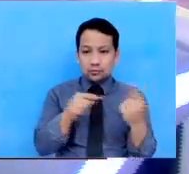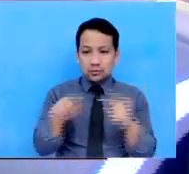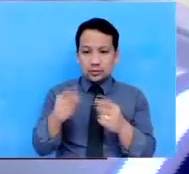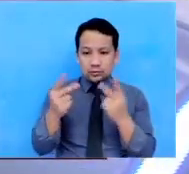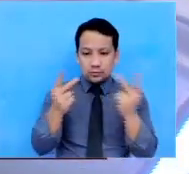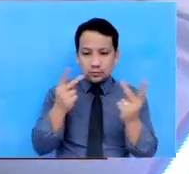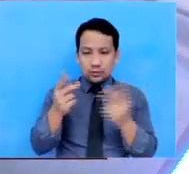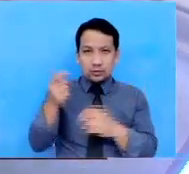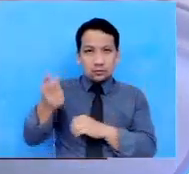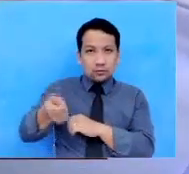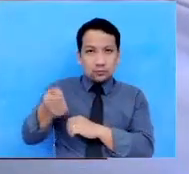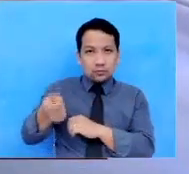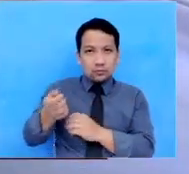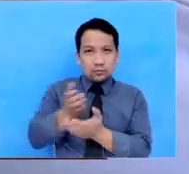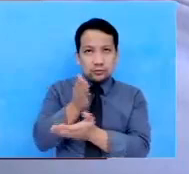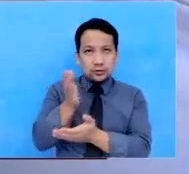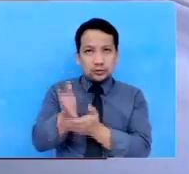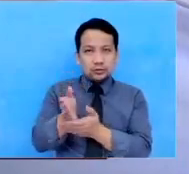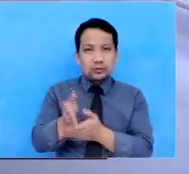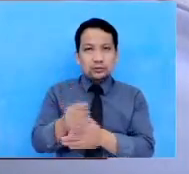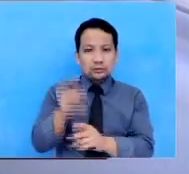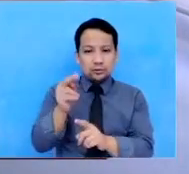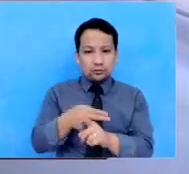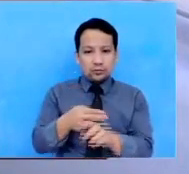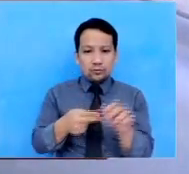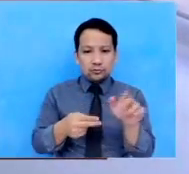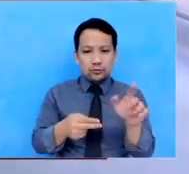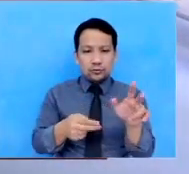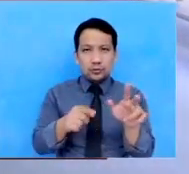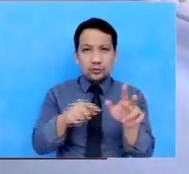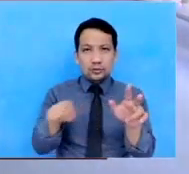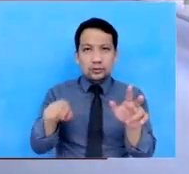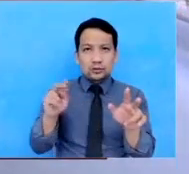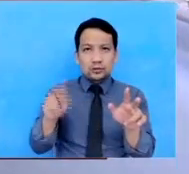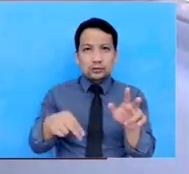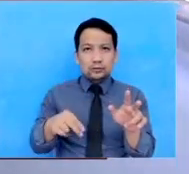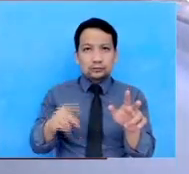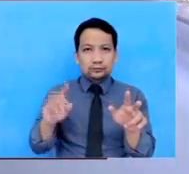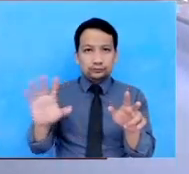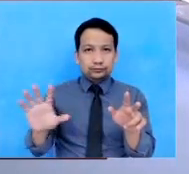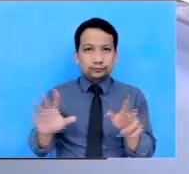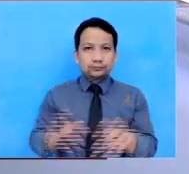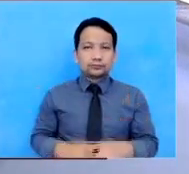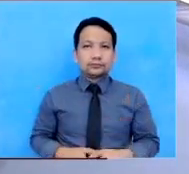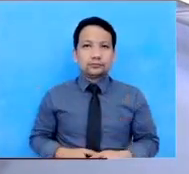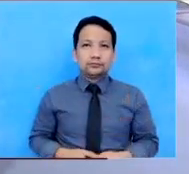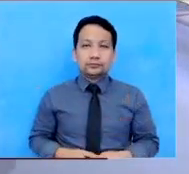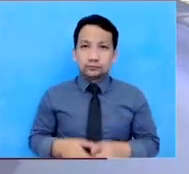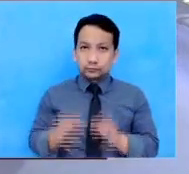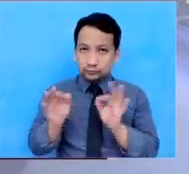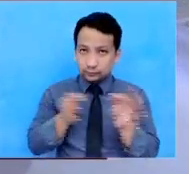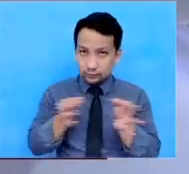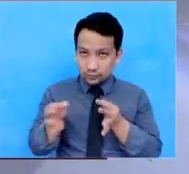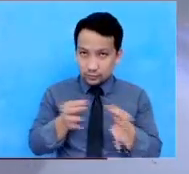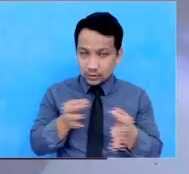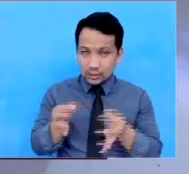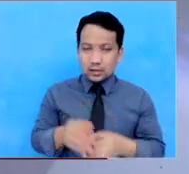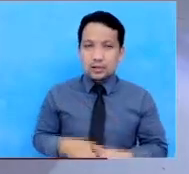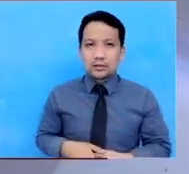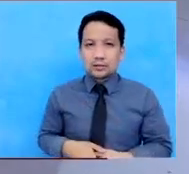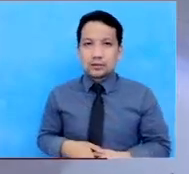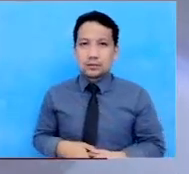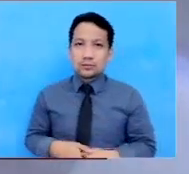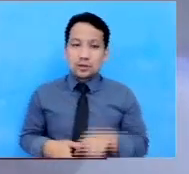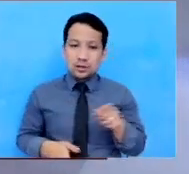Lapid sa November 23. Ngayon, linawin lang po natin ang mga bagay-bagay. Una po, subpoena pa lamang po